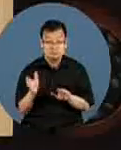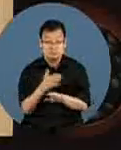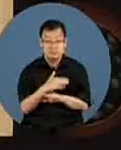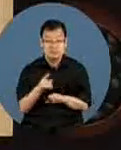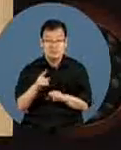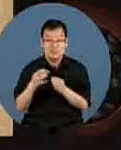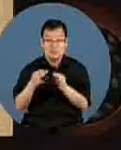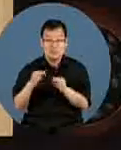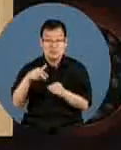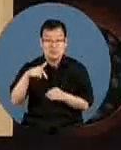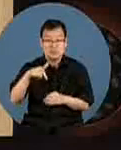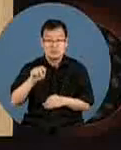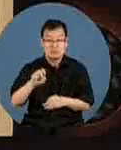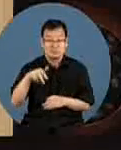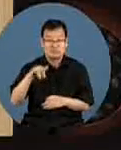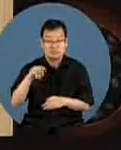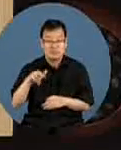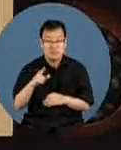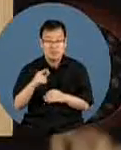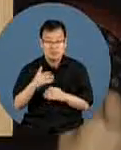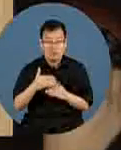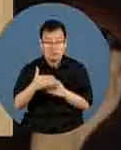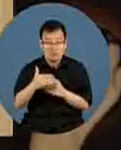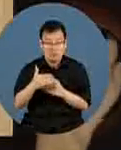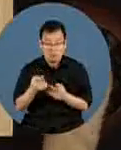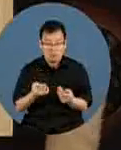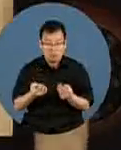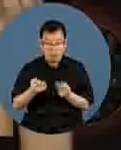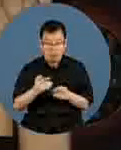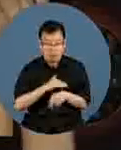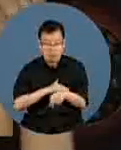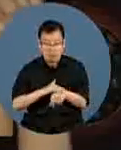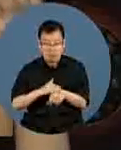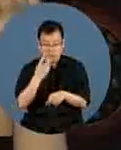6단이 정말 반면 운영을 잘해야 될것 같습니다. 네.